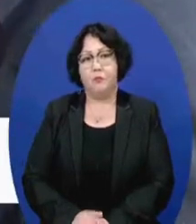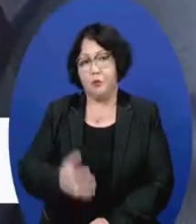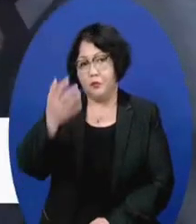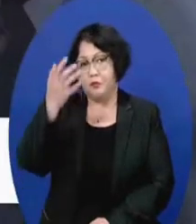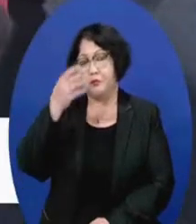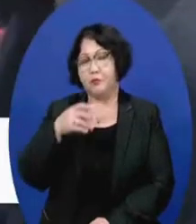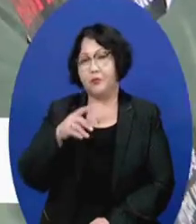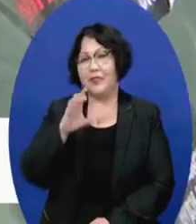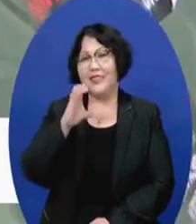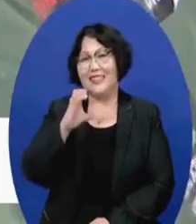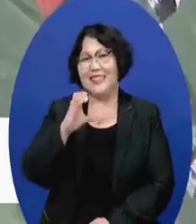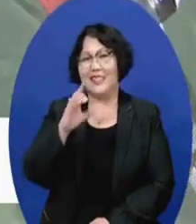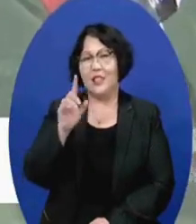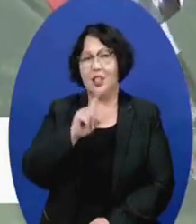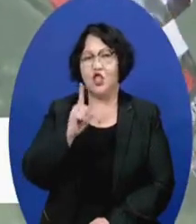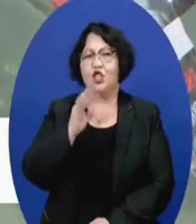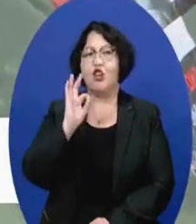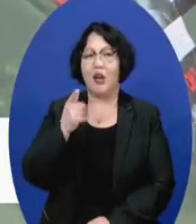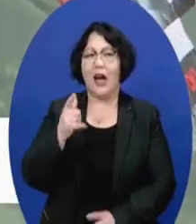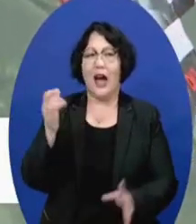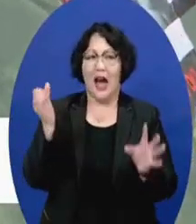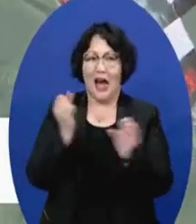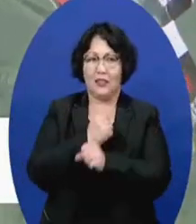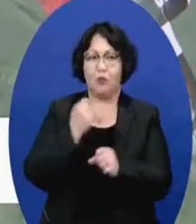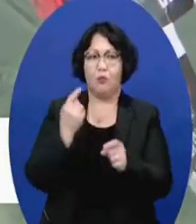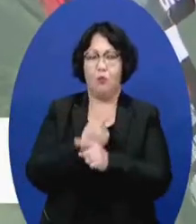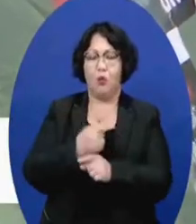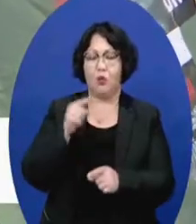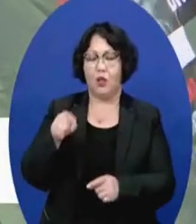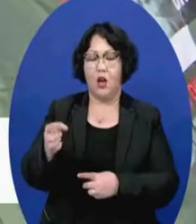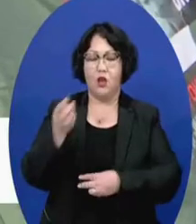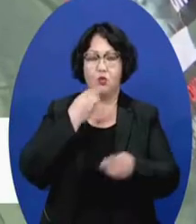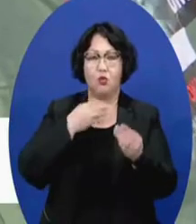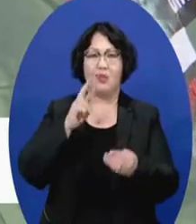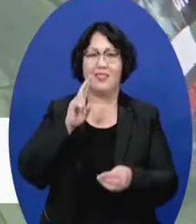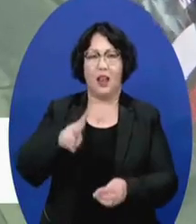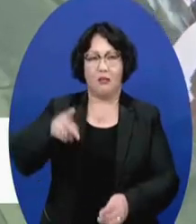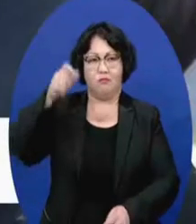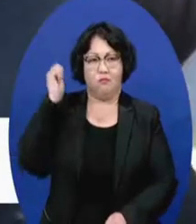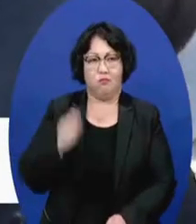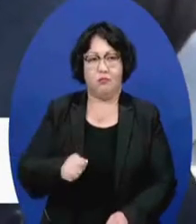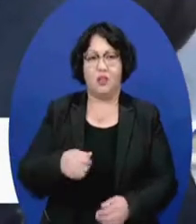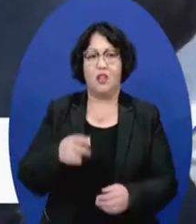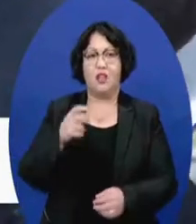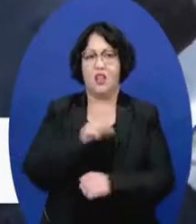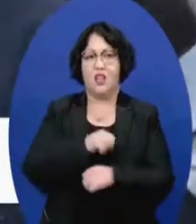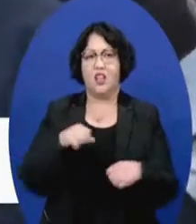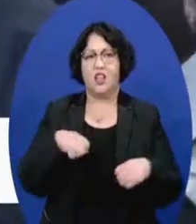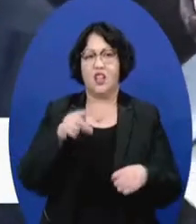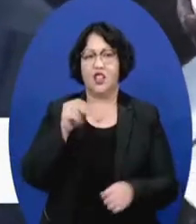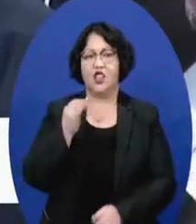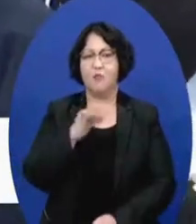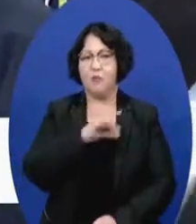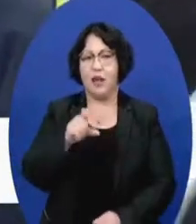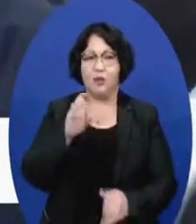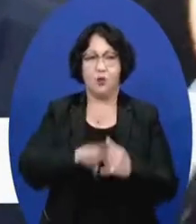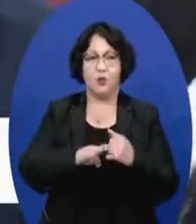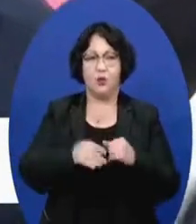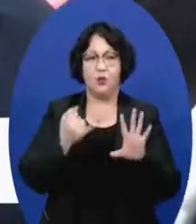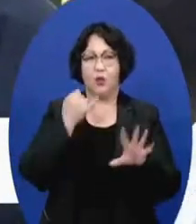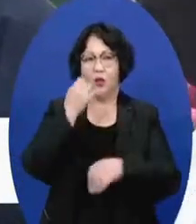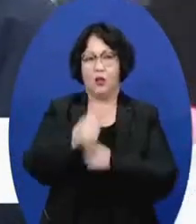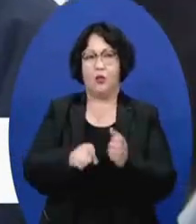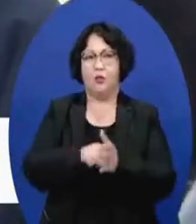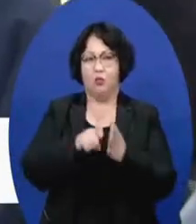Төр нийгмийн зүтгэлтэн зориг агсны амнасыг хөнөөсөн хэрэгт шүүхээс ял сонсон иргэн Чимбэгийн амьдрал сүүлийн 6 жилд оронгоор